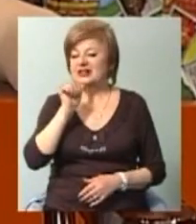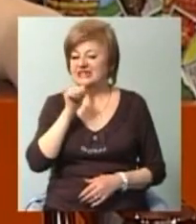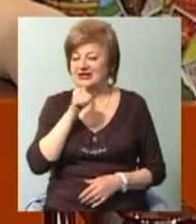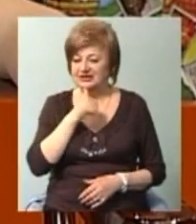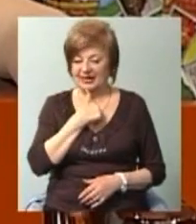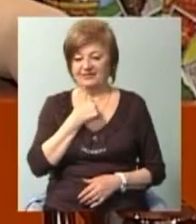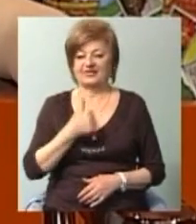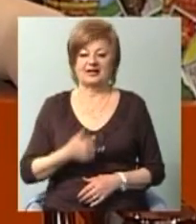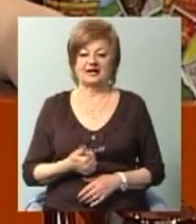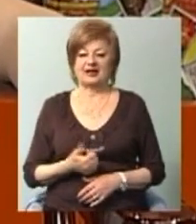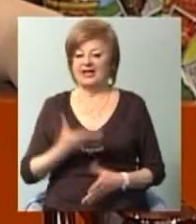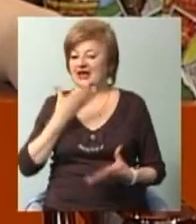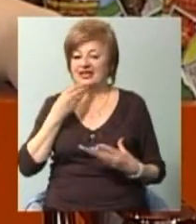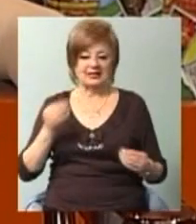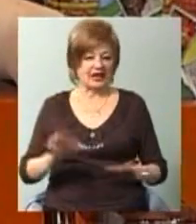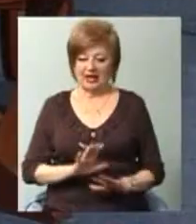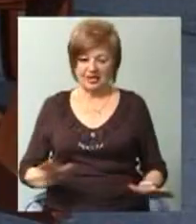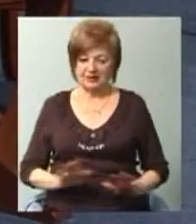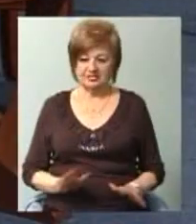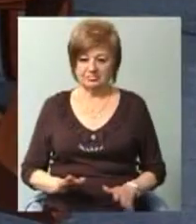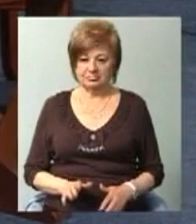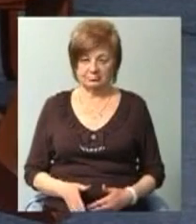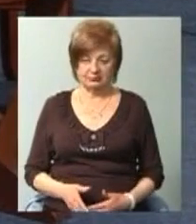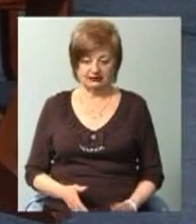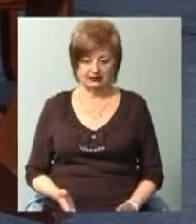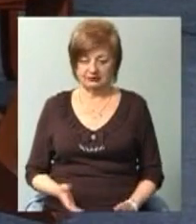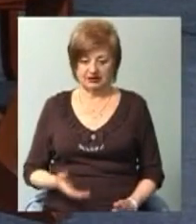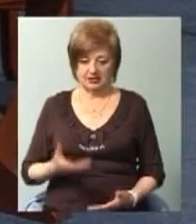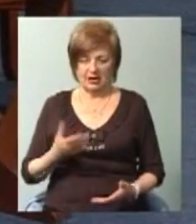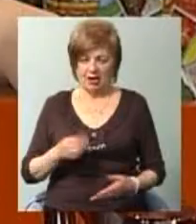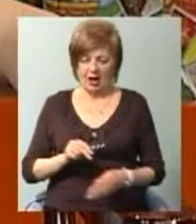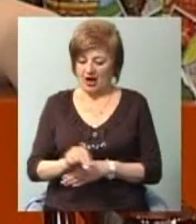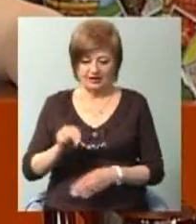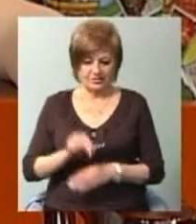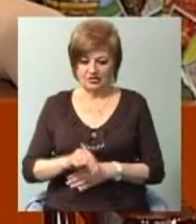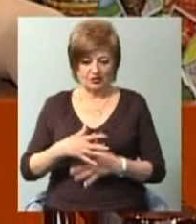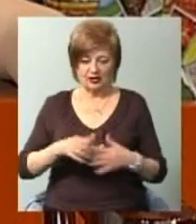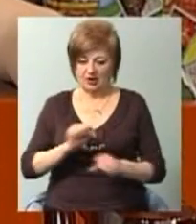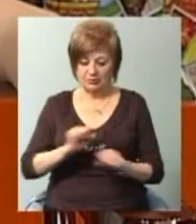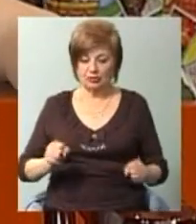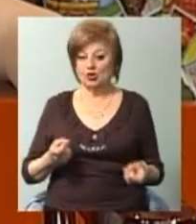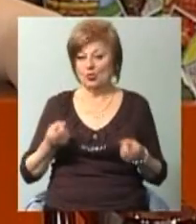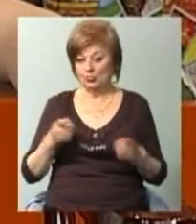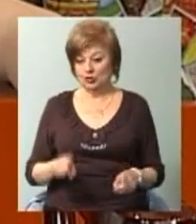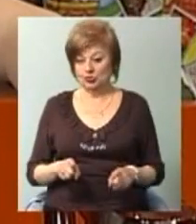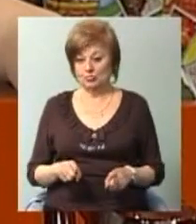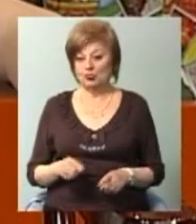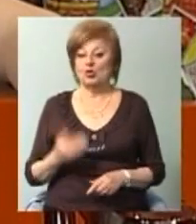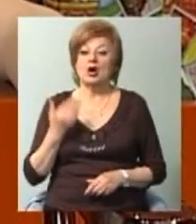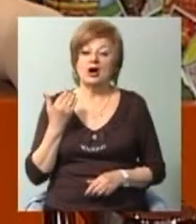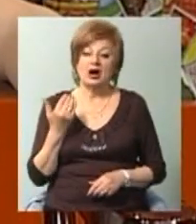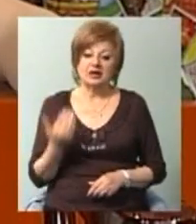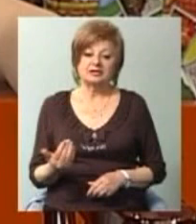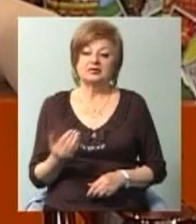леніві, некрасиві. Кота не можна дресирувати? Ні. Чому? Тому що